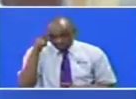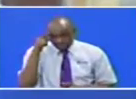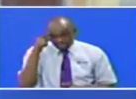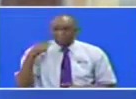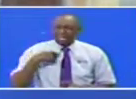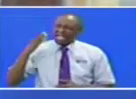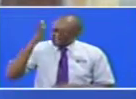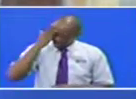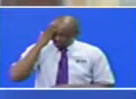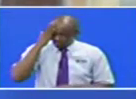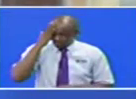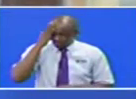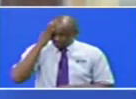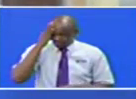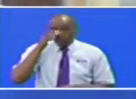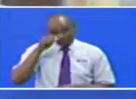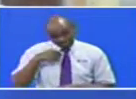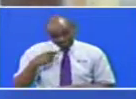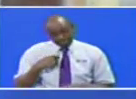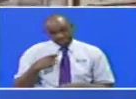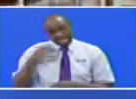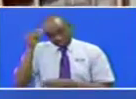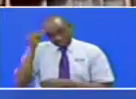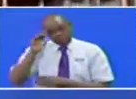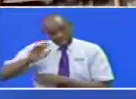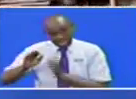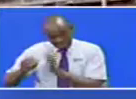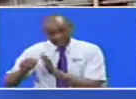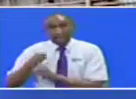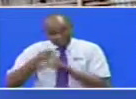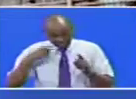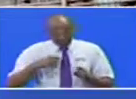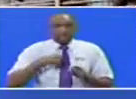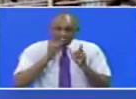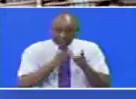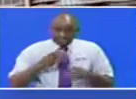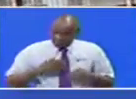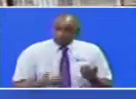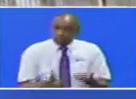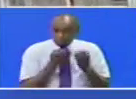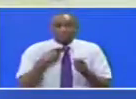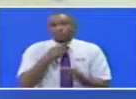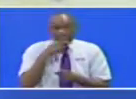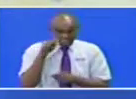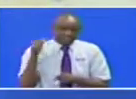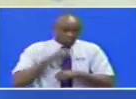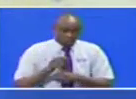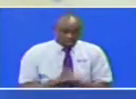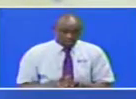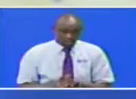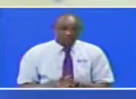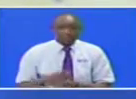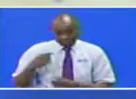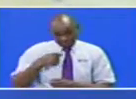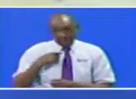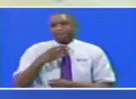because I knew apart from my education I was going to improve on my talent. That's why I decided to come to this school. Sometime we ended up losing